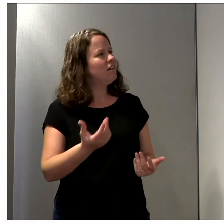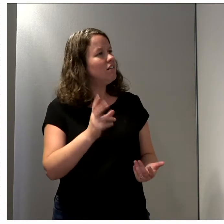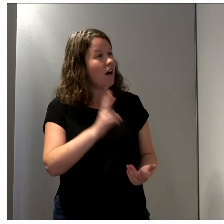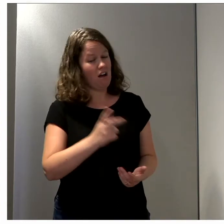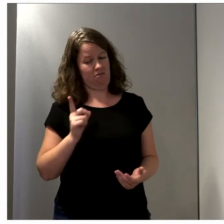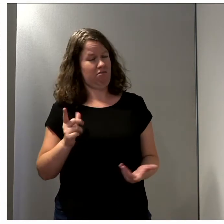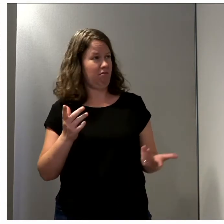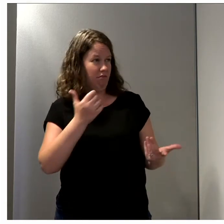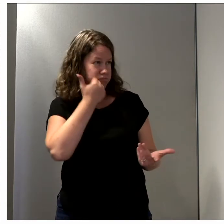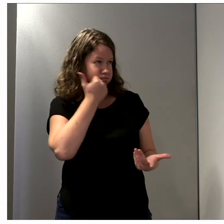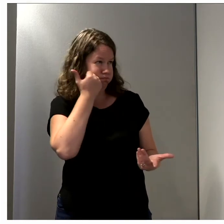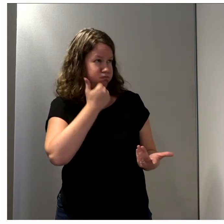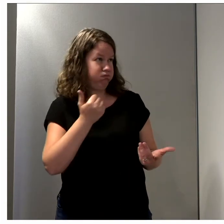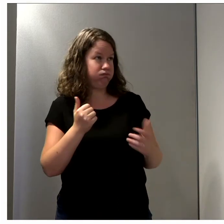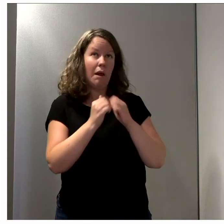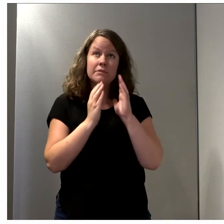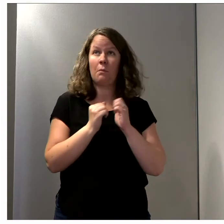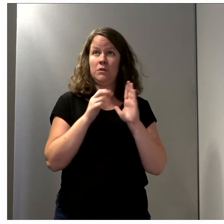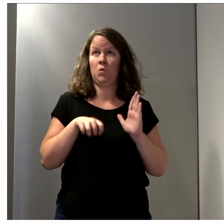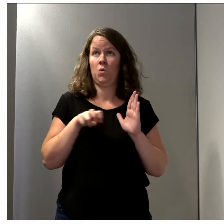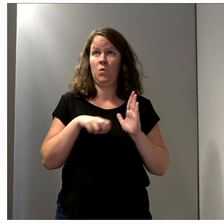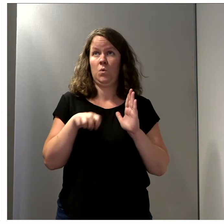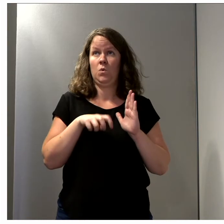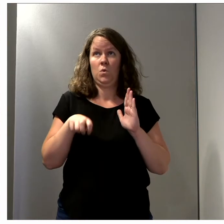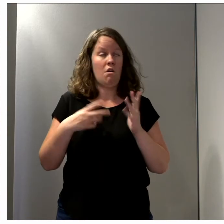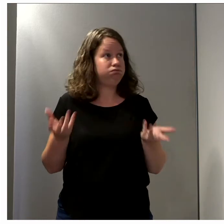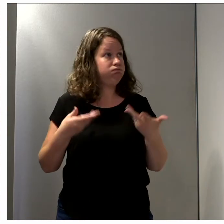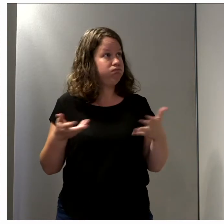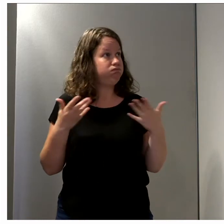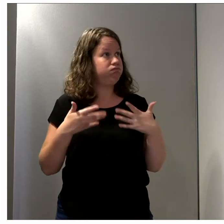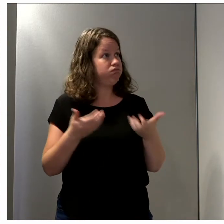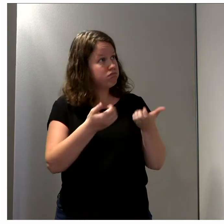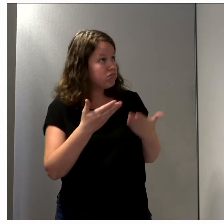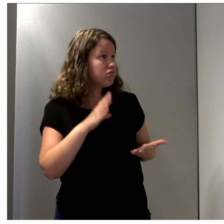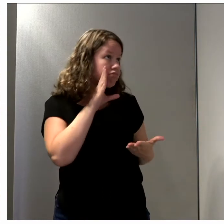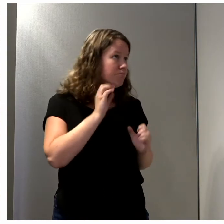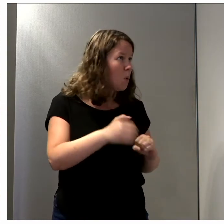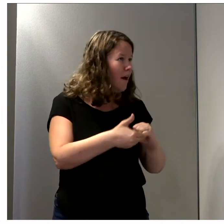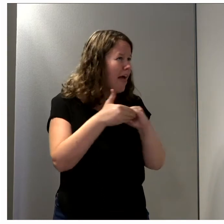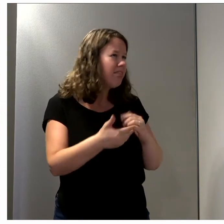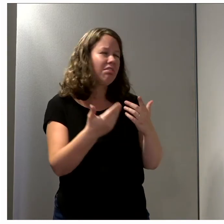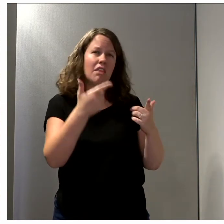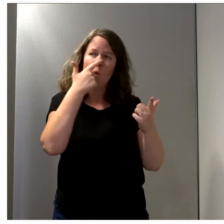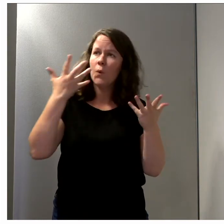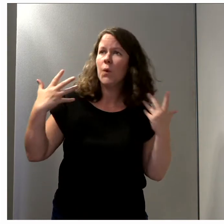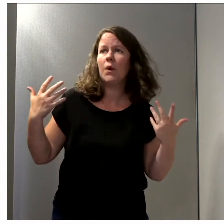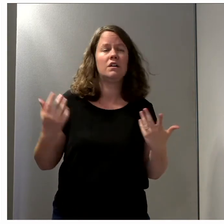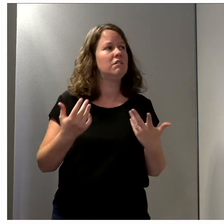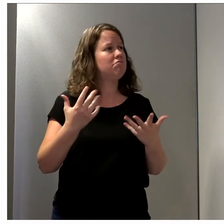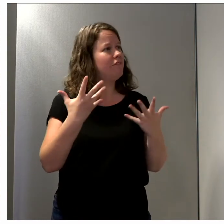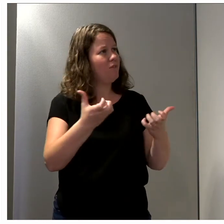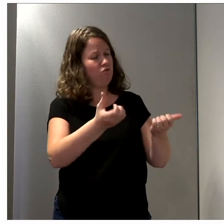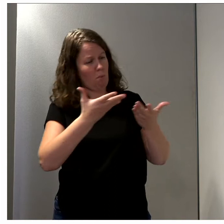on s'ennuie, on en a marre d'être à la maison, il n'y a pas suffisamment de choses, aidez-nous à ce qu'on puisse avoir